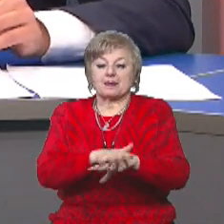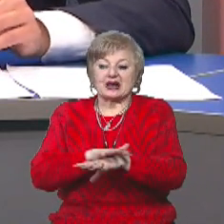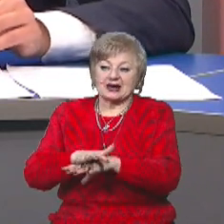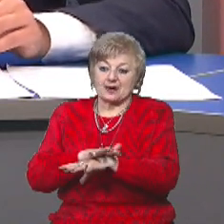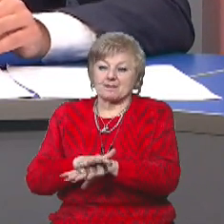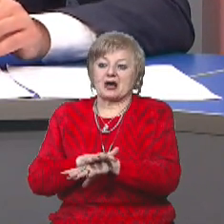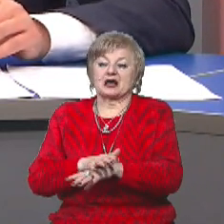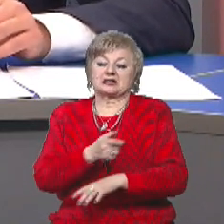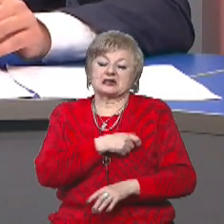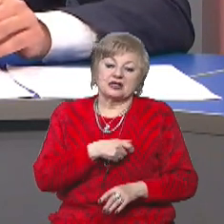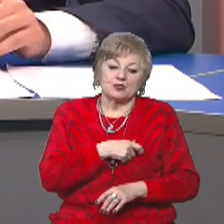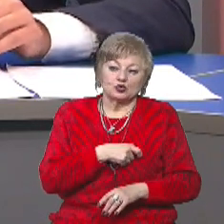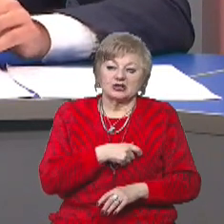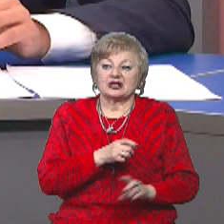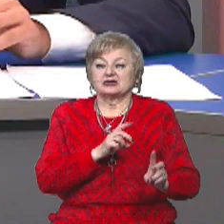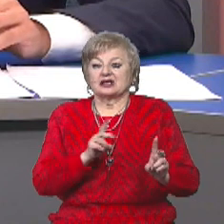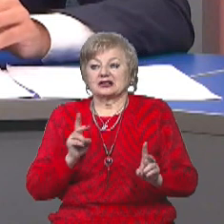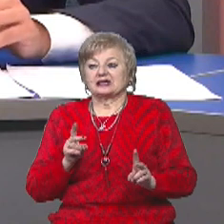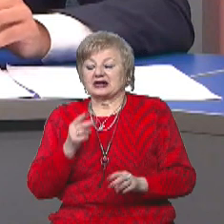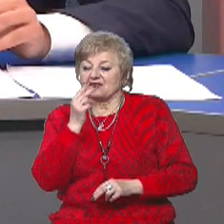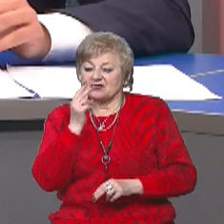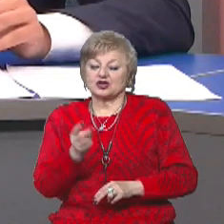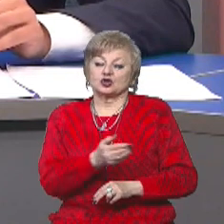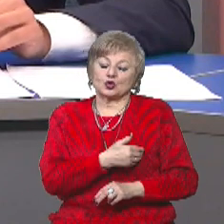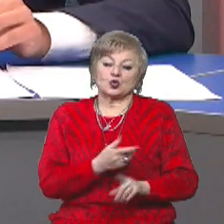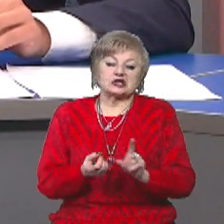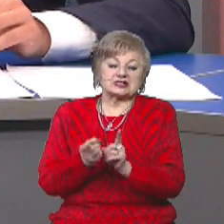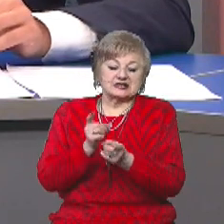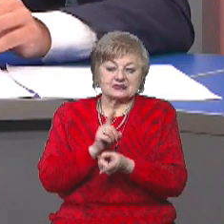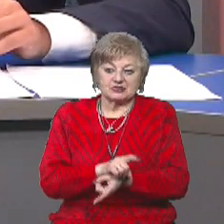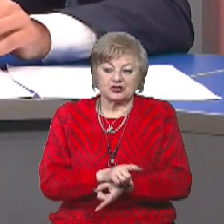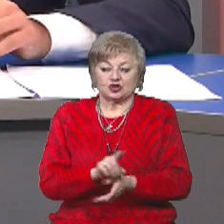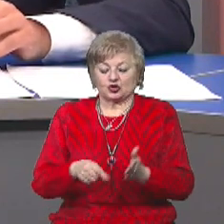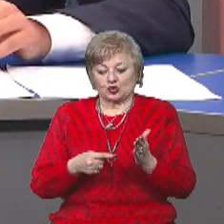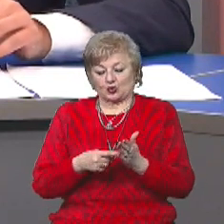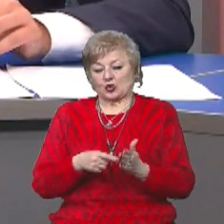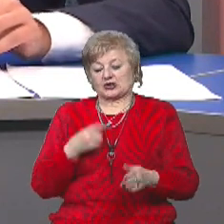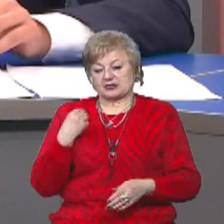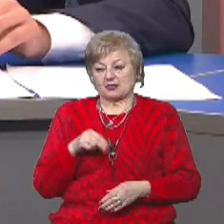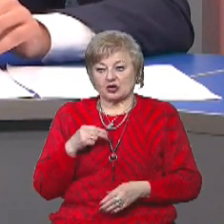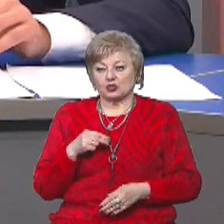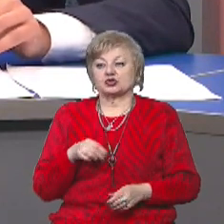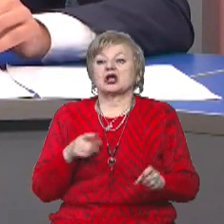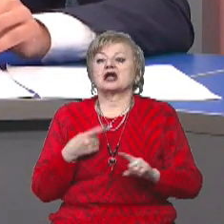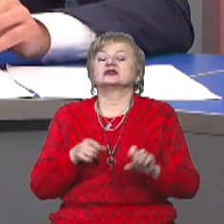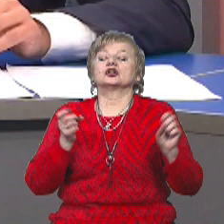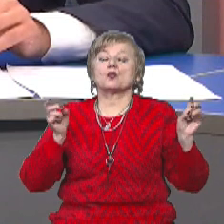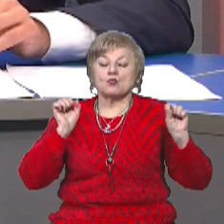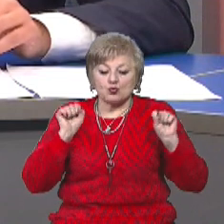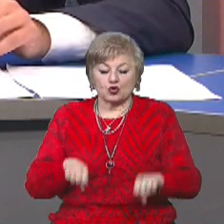громади, депутатів, які бачать і хочуть змінити місто, хочуть змінити Запоріжжя, і це можливо